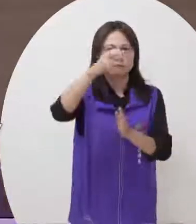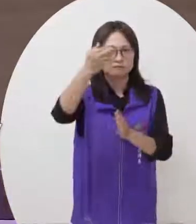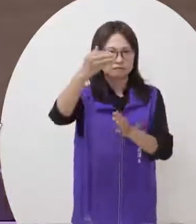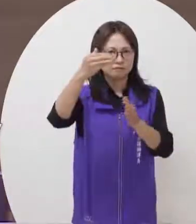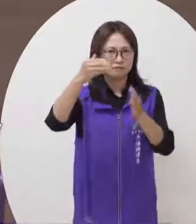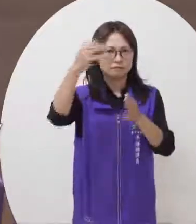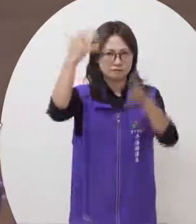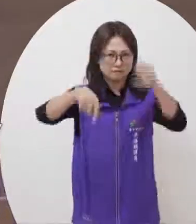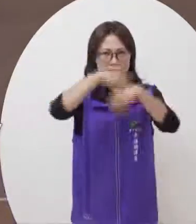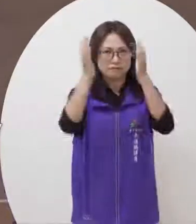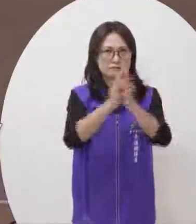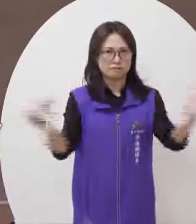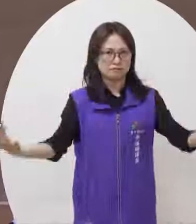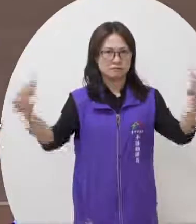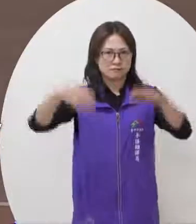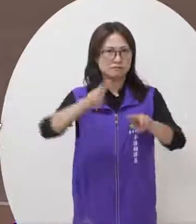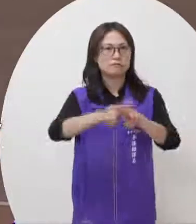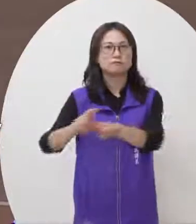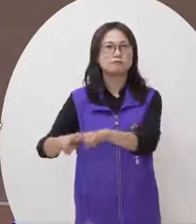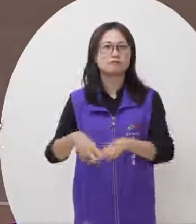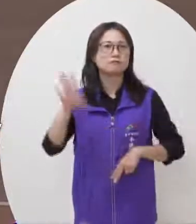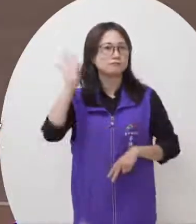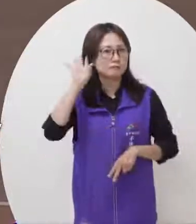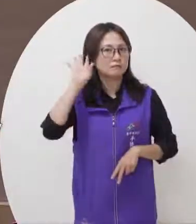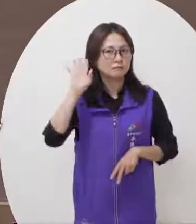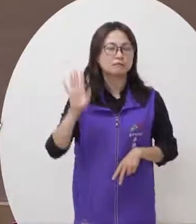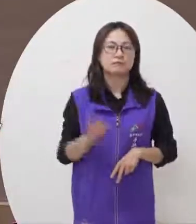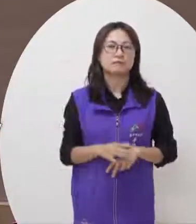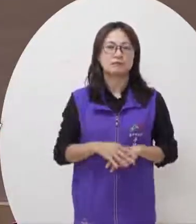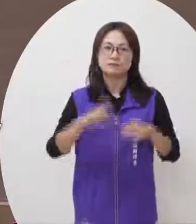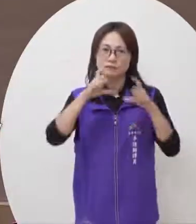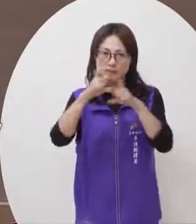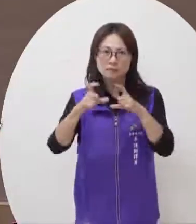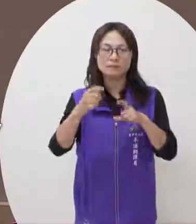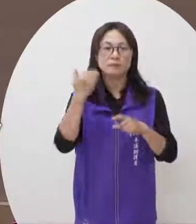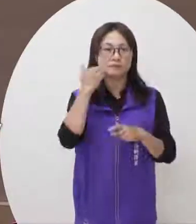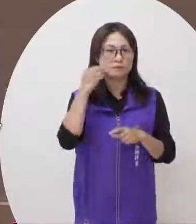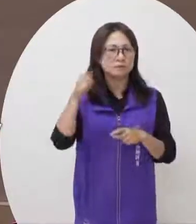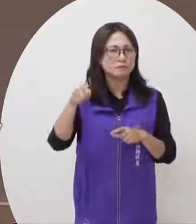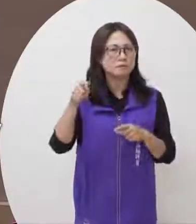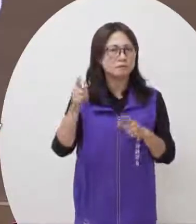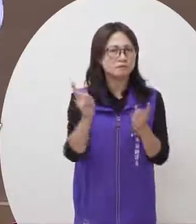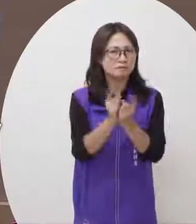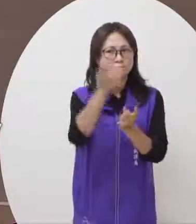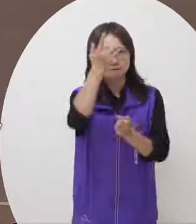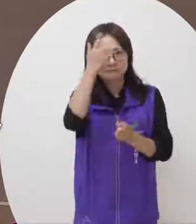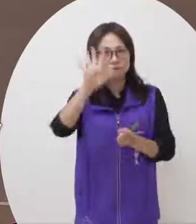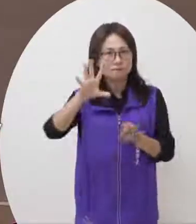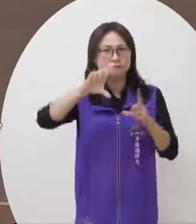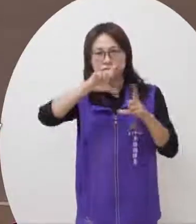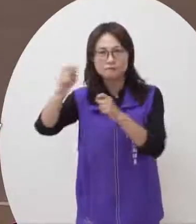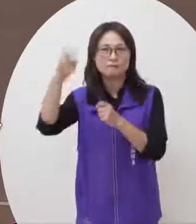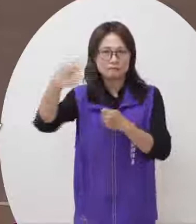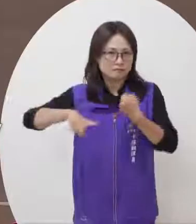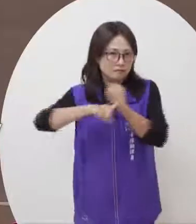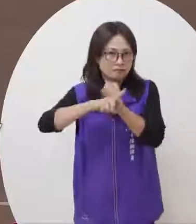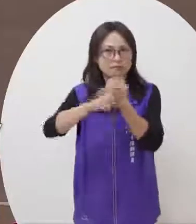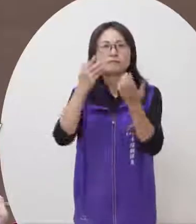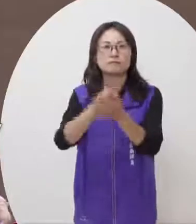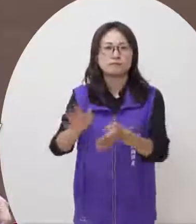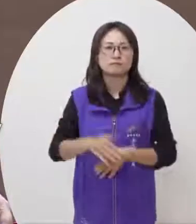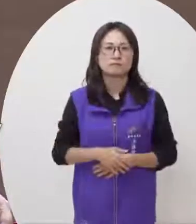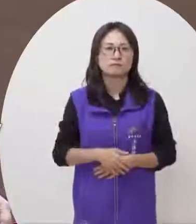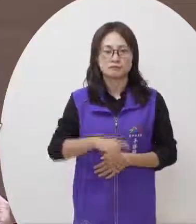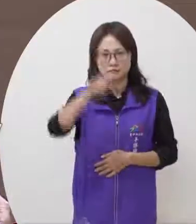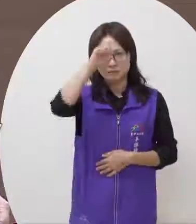哈，那然后初步去解决，不行再努力，再协调，再解决，哈，那总而言之，我们就是要让